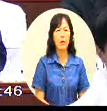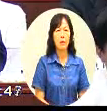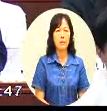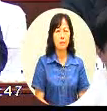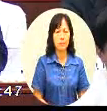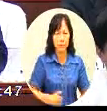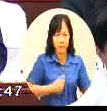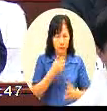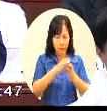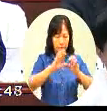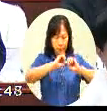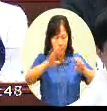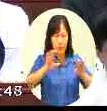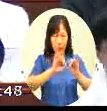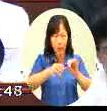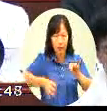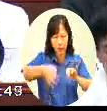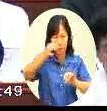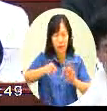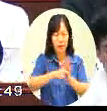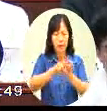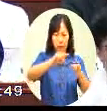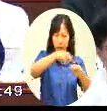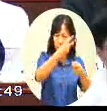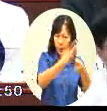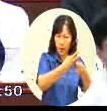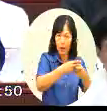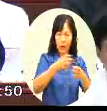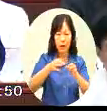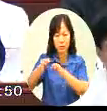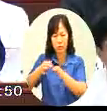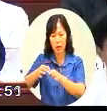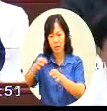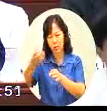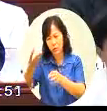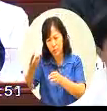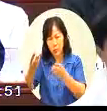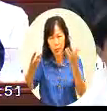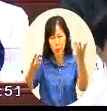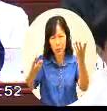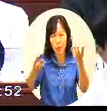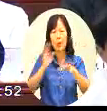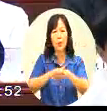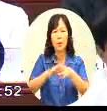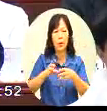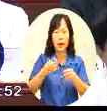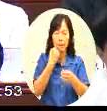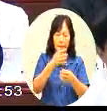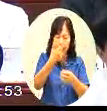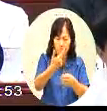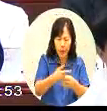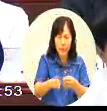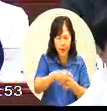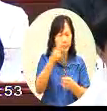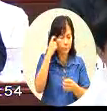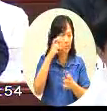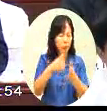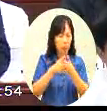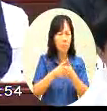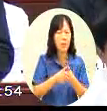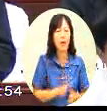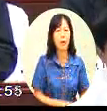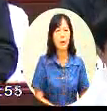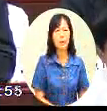公告地价102年来看，相较于交易当然是低啦，但是市场的趋势也是我们必须考虑的因素之一。